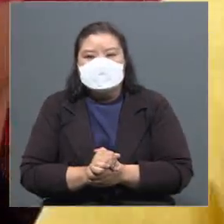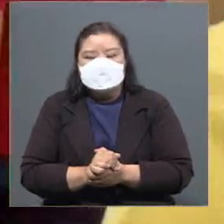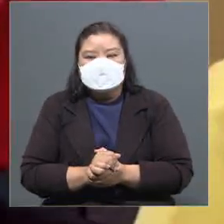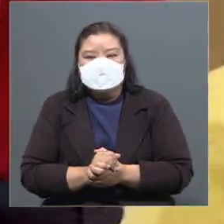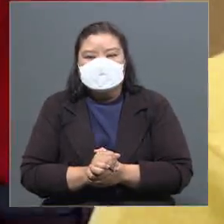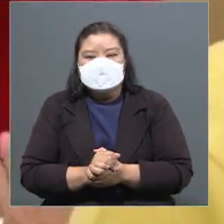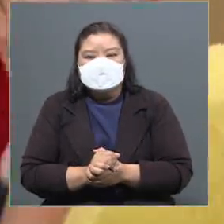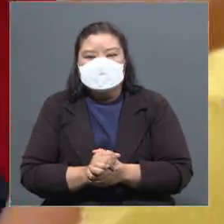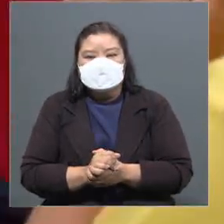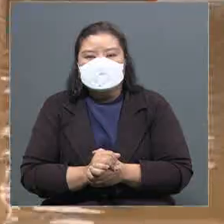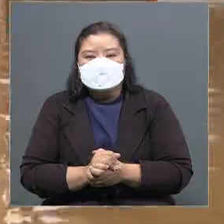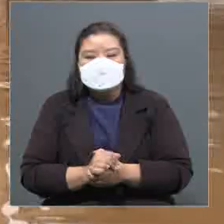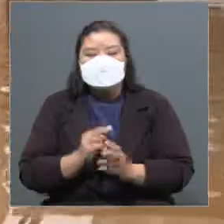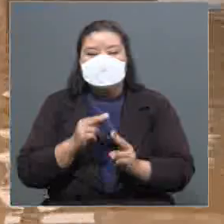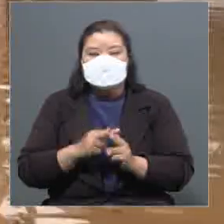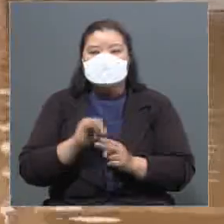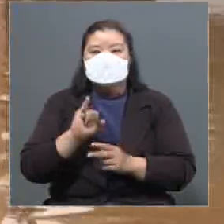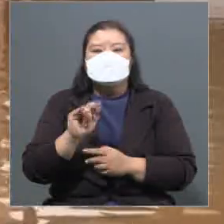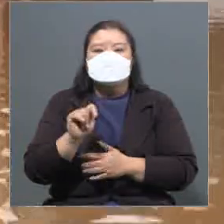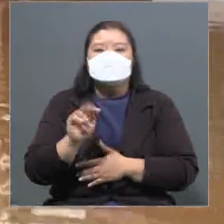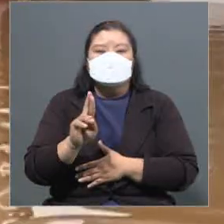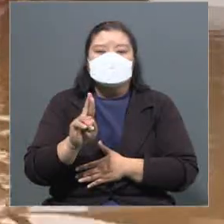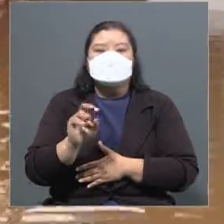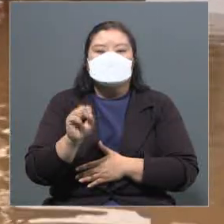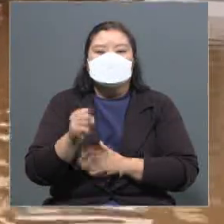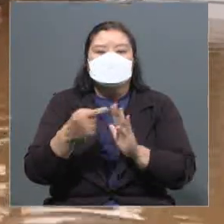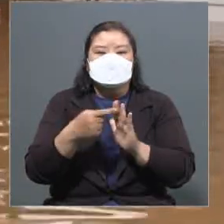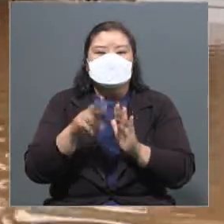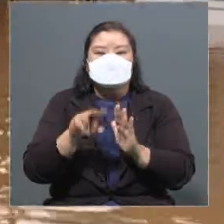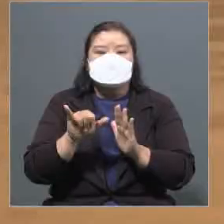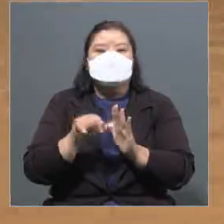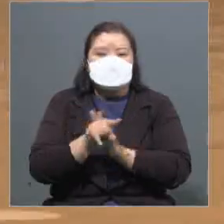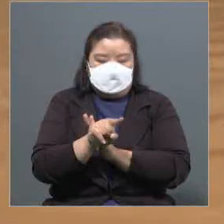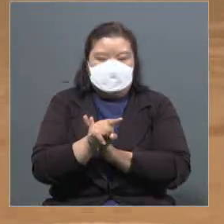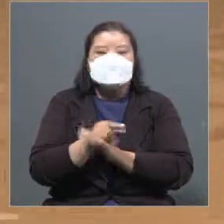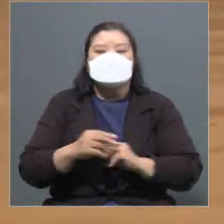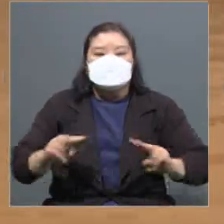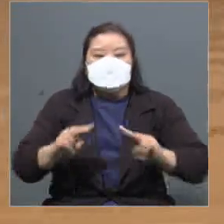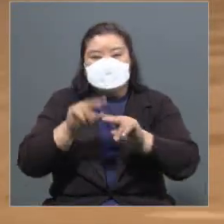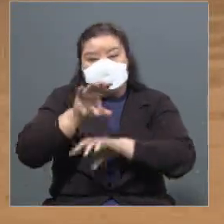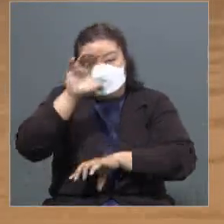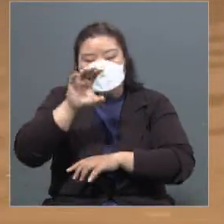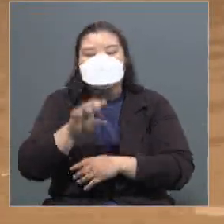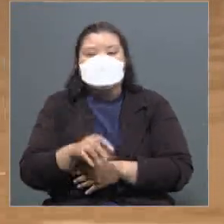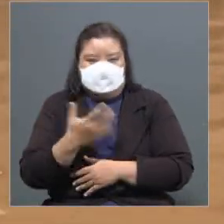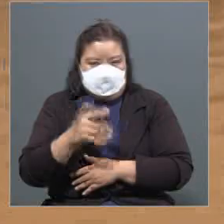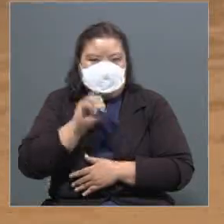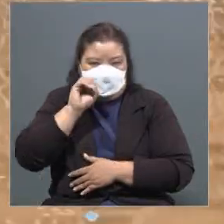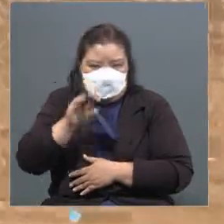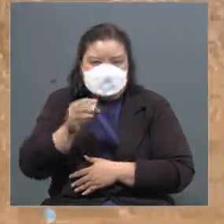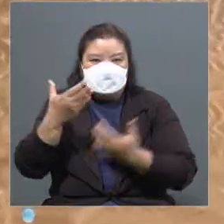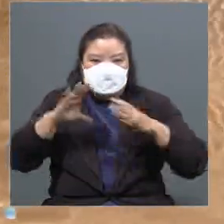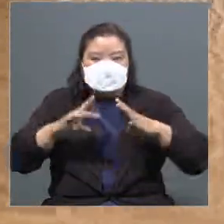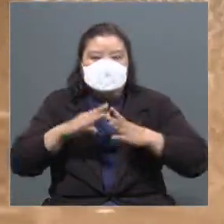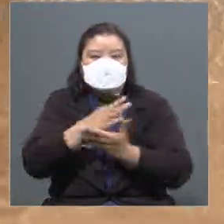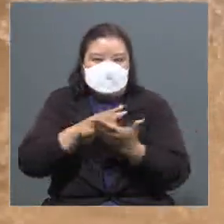ทางด้านของนางสาวไตสุรีไตสรณกุลนะคะโฆษกกระทรวงมหาดไทยก็บอกนะคะว่ากระทรวงมหาดไทยมีข้อสั่งการค่ะไปยังรัฐวิสาหกิจในสังกั